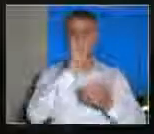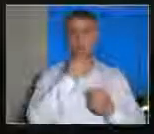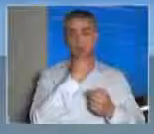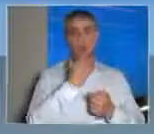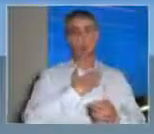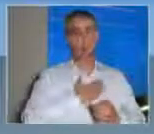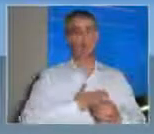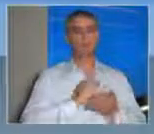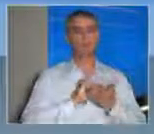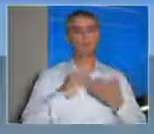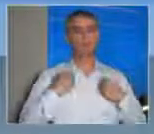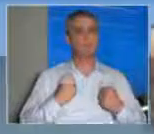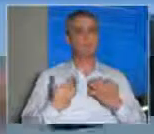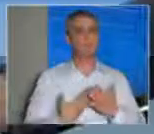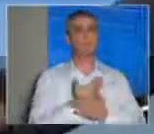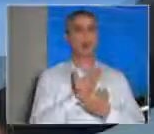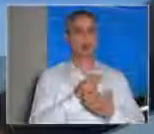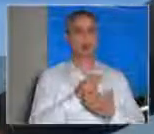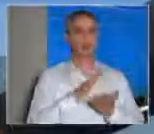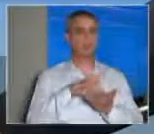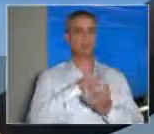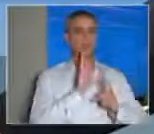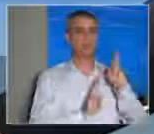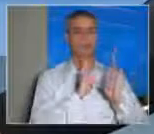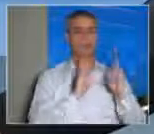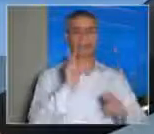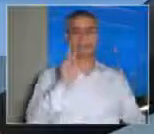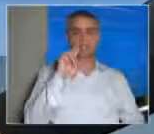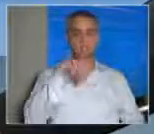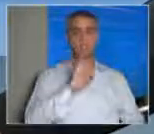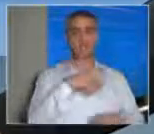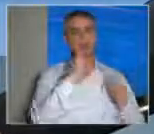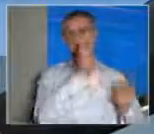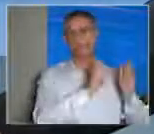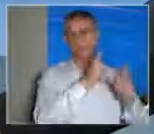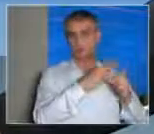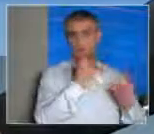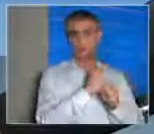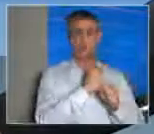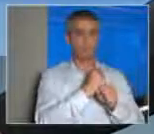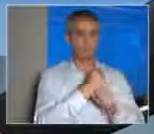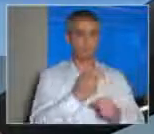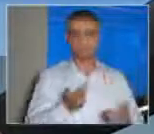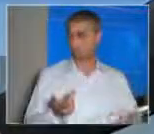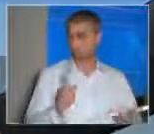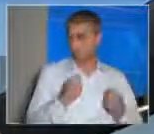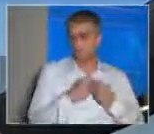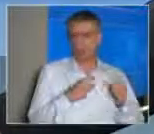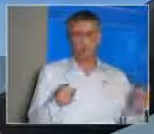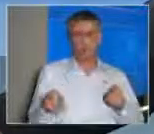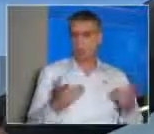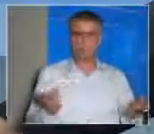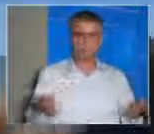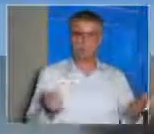שמדברת על רצון במערכת הביטחון לחדש את אזור התעשייה קרני, כדי לתת לפלסטינים שם בעזה עוד עבודה, זה משהו ש... לא, זה לא קשור.